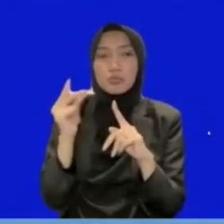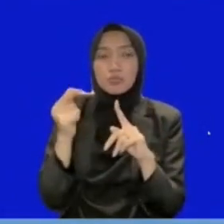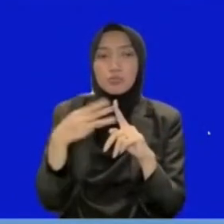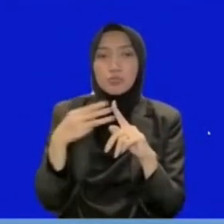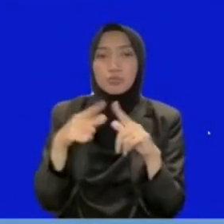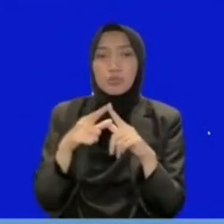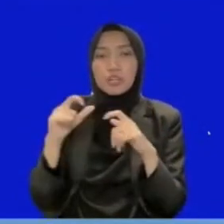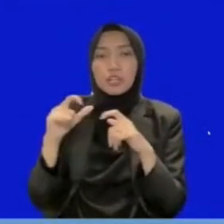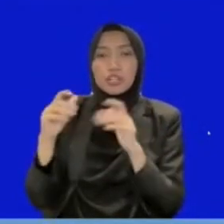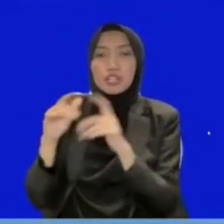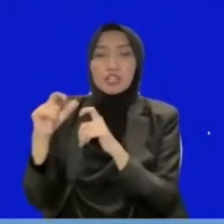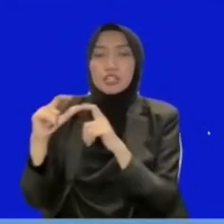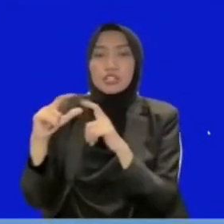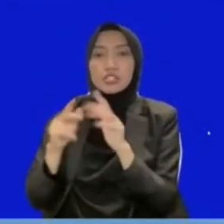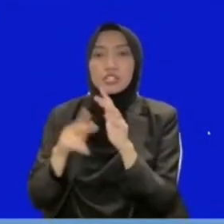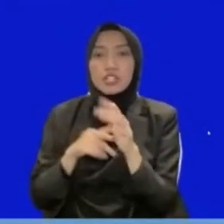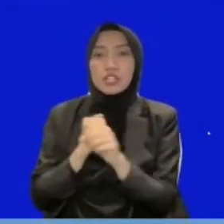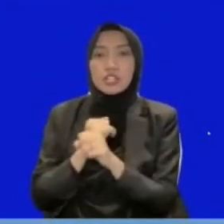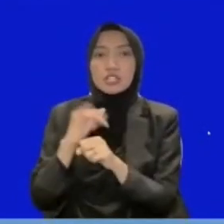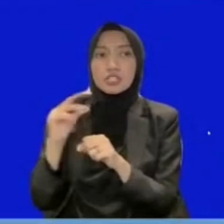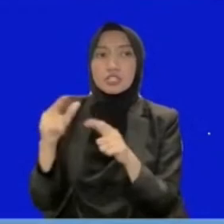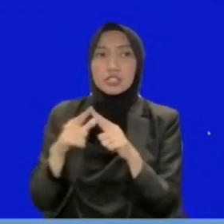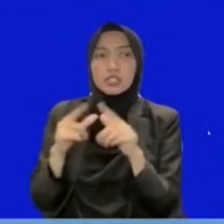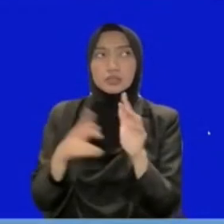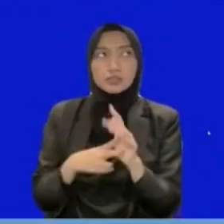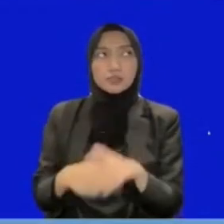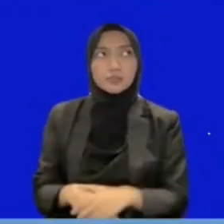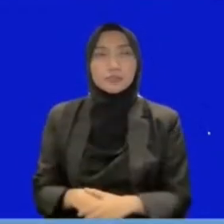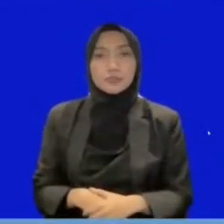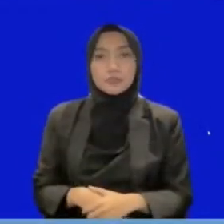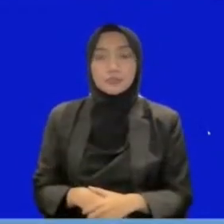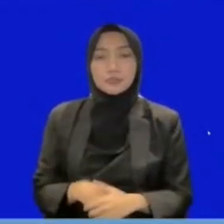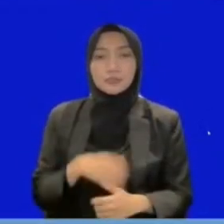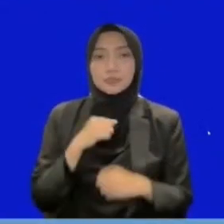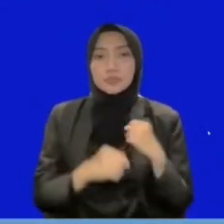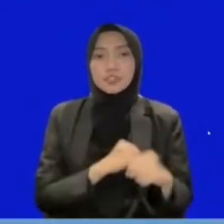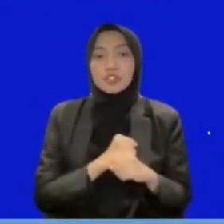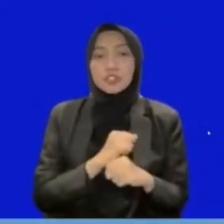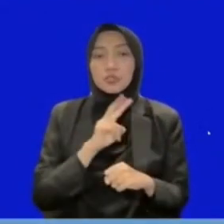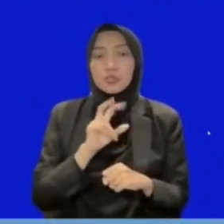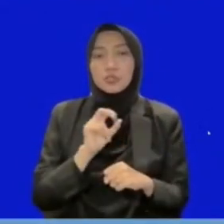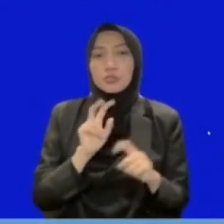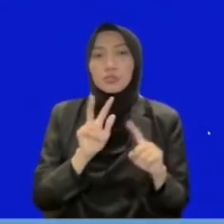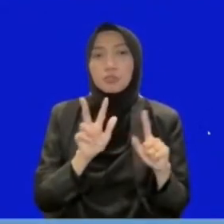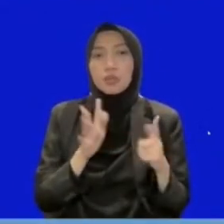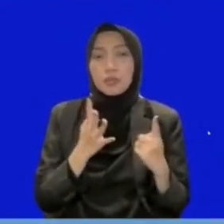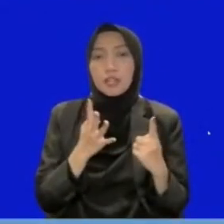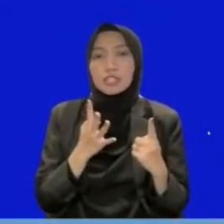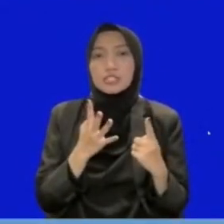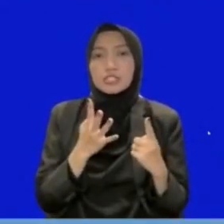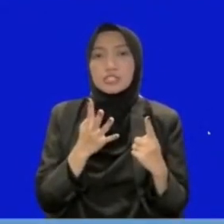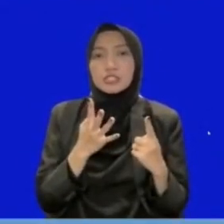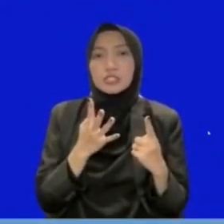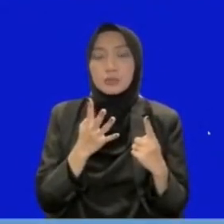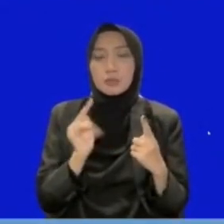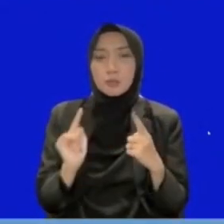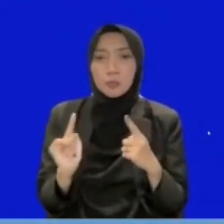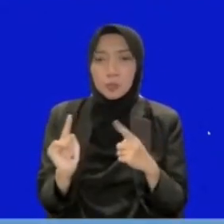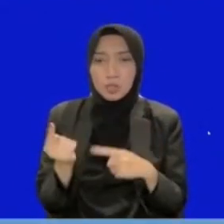Sangiran Conservation Office tadi. Kemudian di tahun 2014